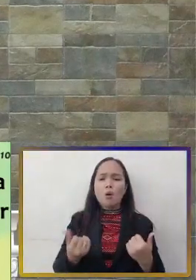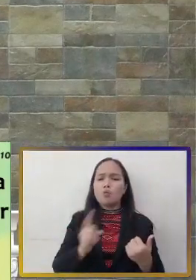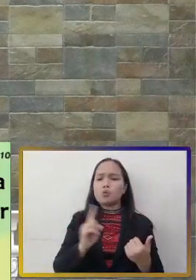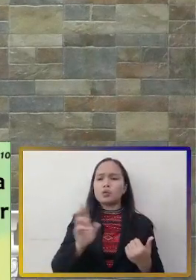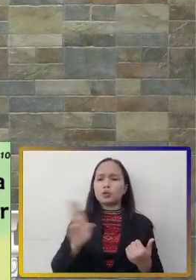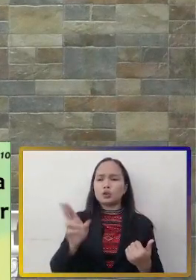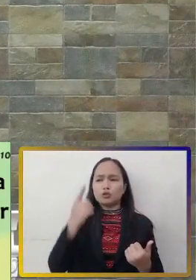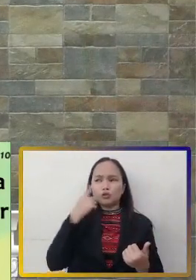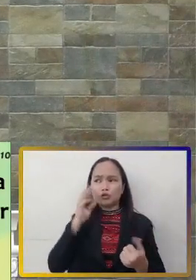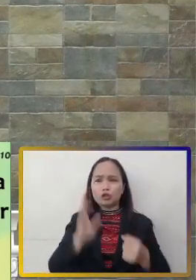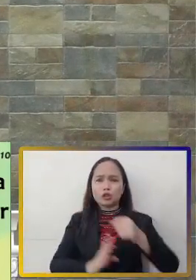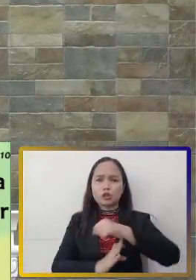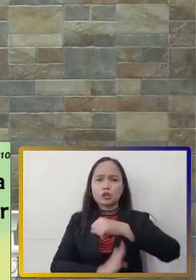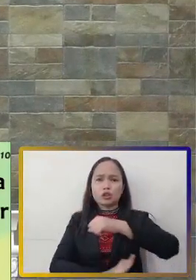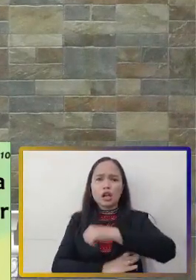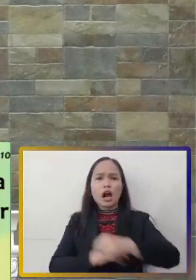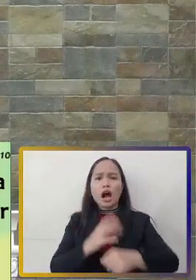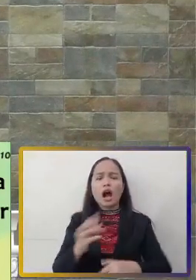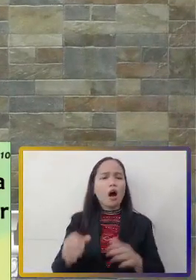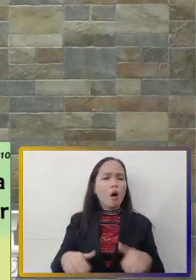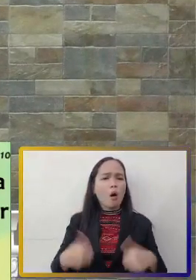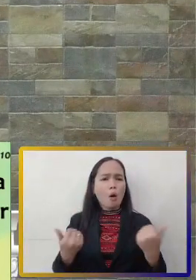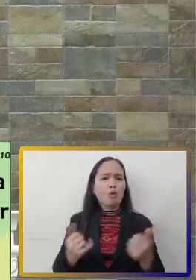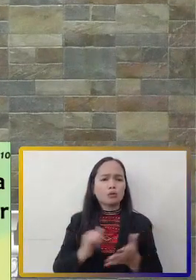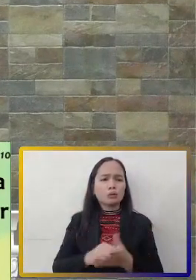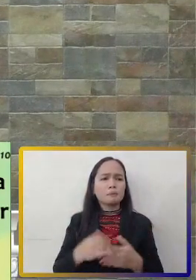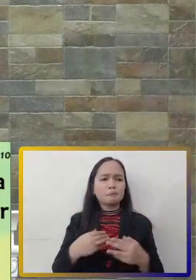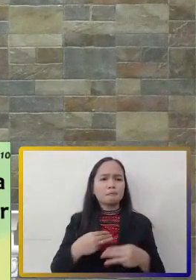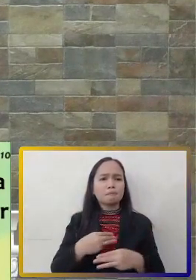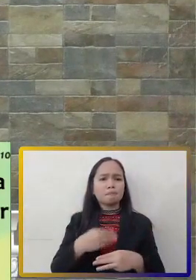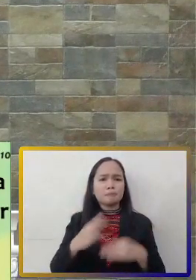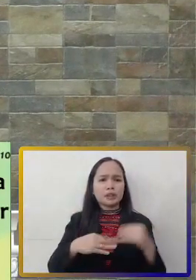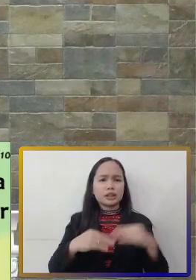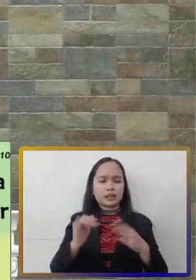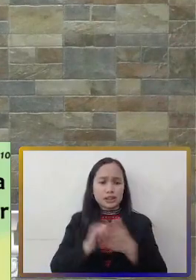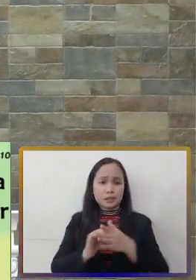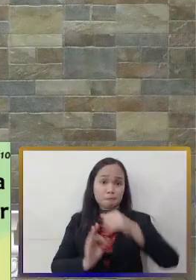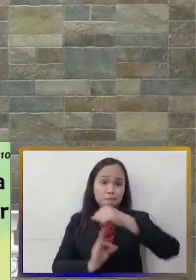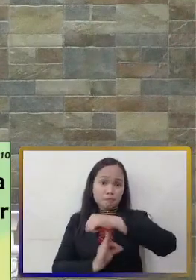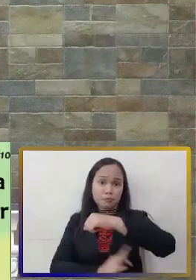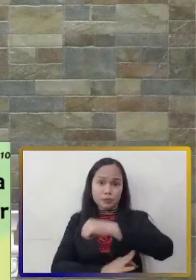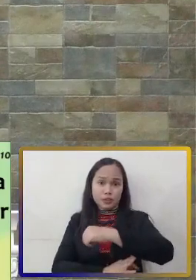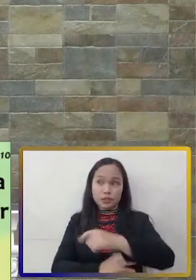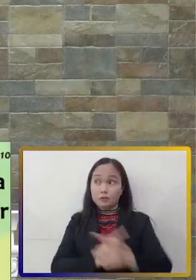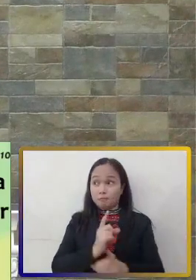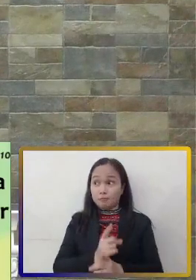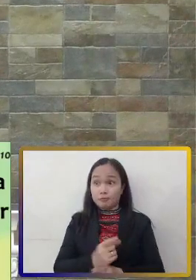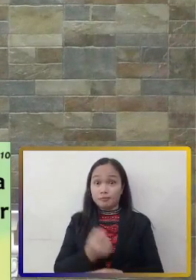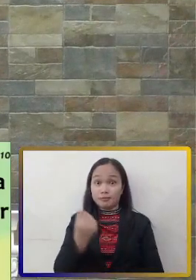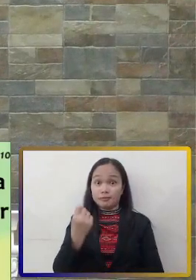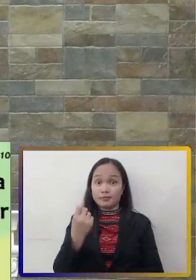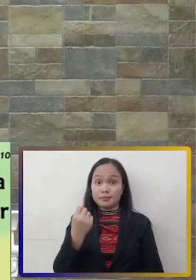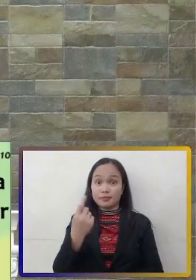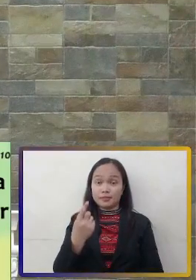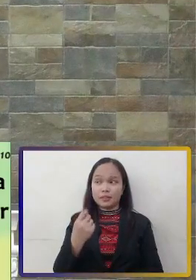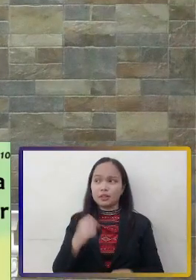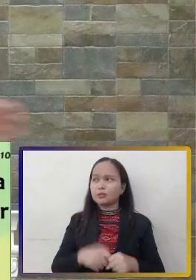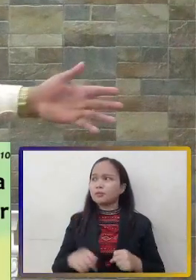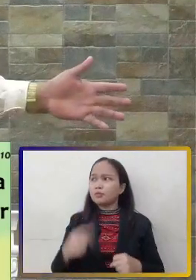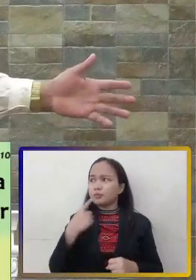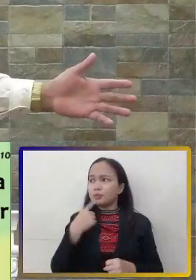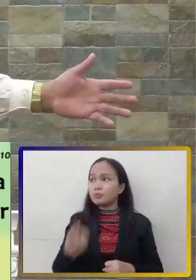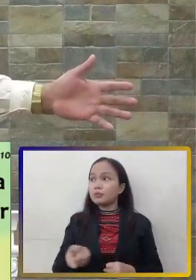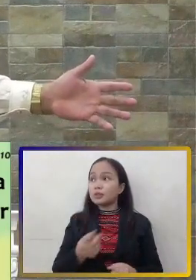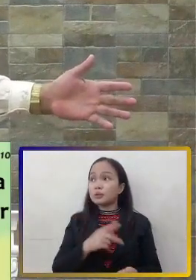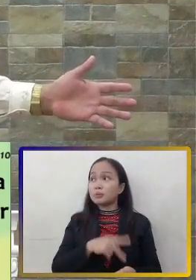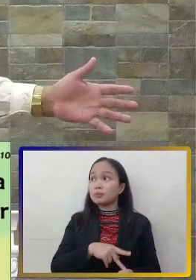And how are you going to build in that foundation? I hope you're following me. Alright? So, sabi ni Paul, nilagay